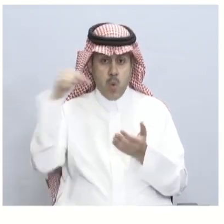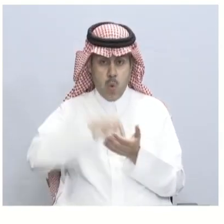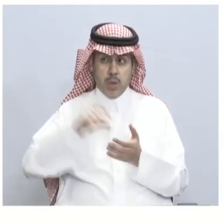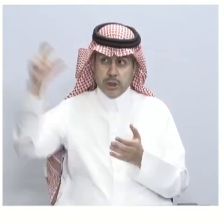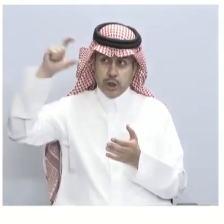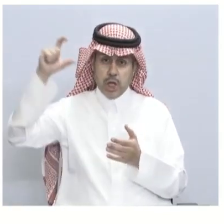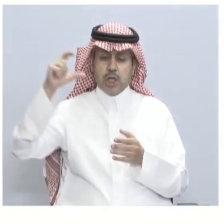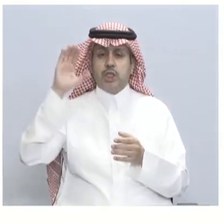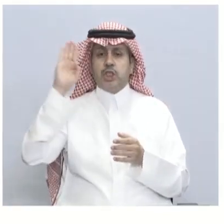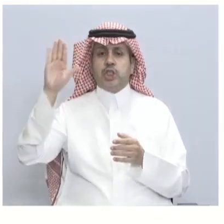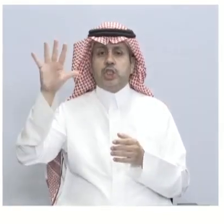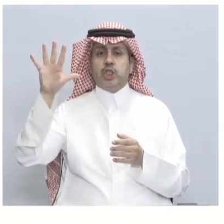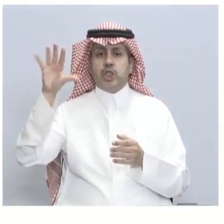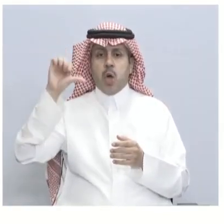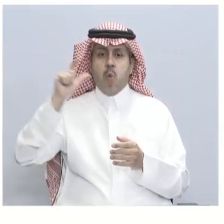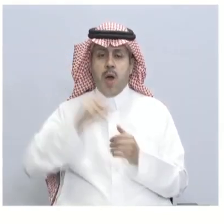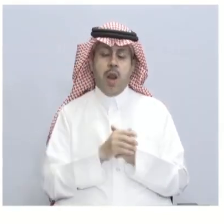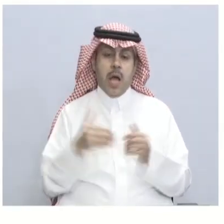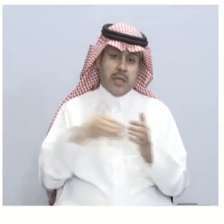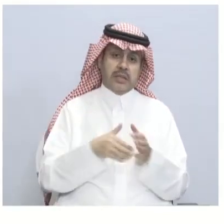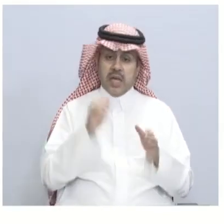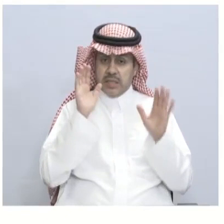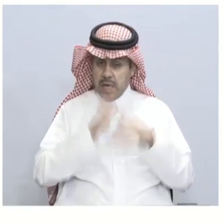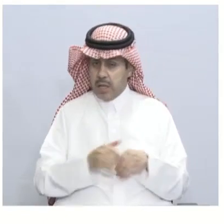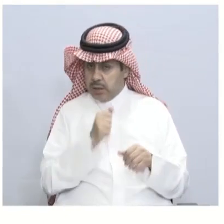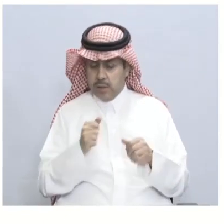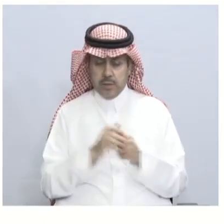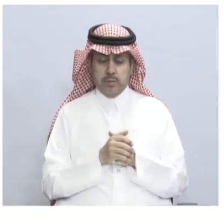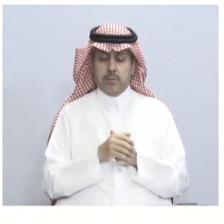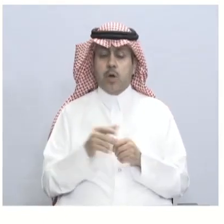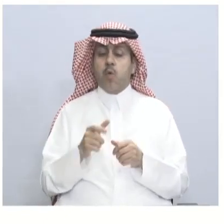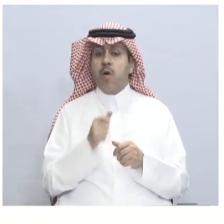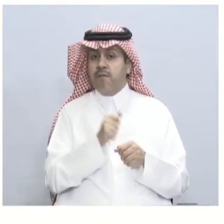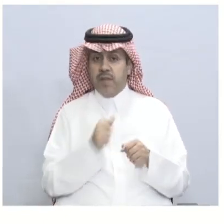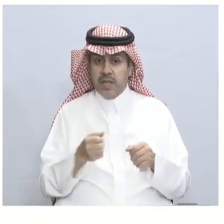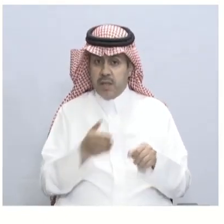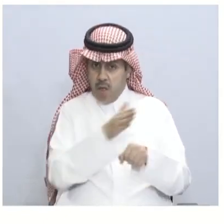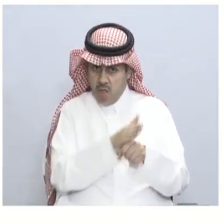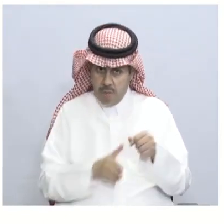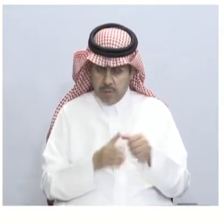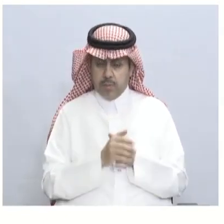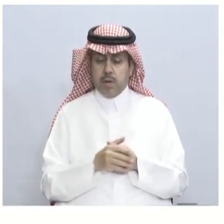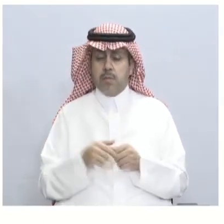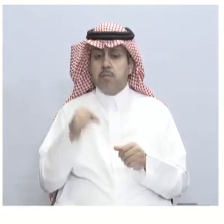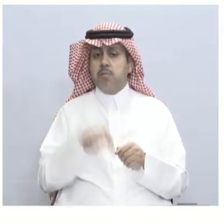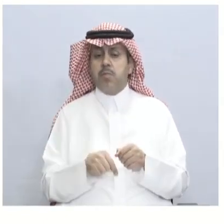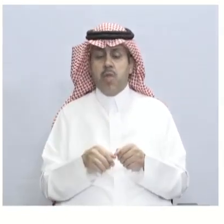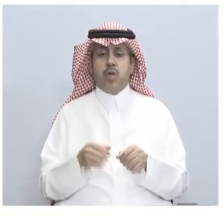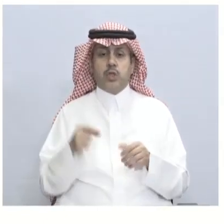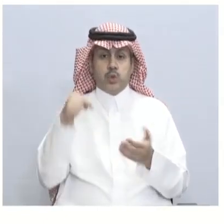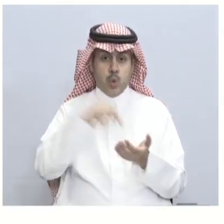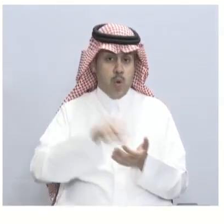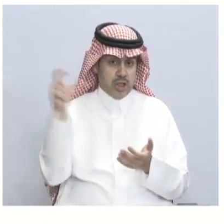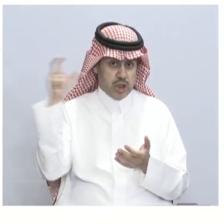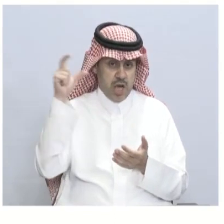وفي عيد الاضحى من ثبوت دخول شهر ذي الحجه حتى عصر اخر يوم من ايام